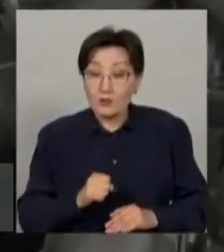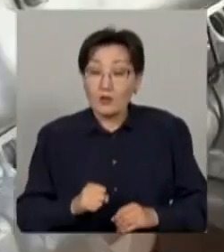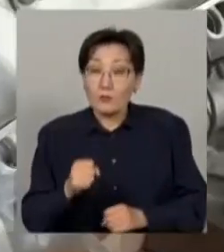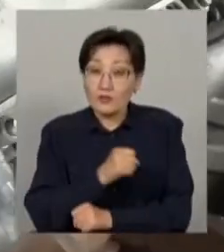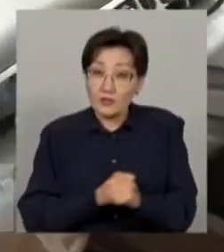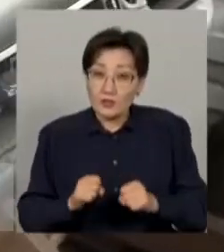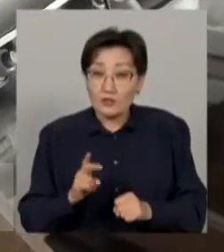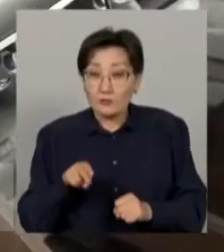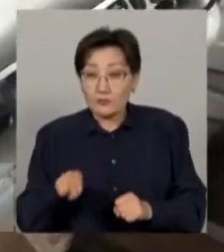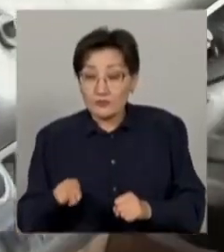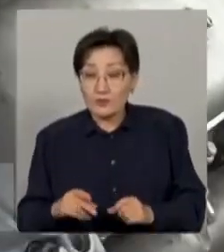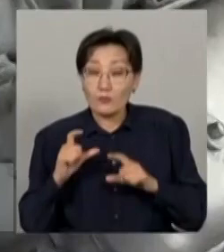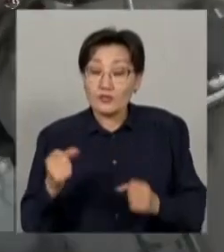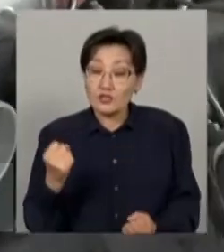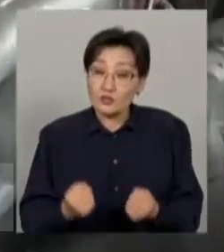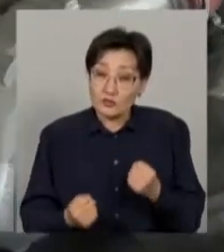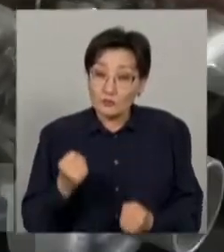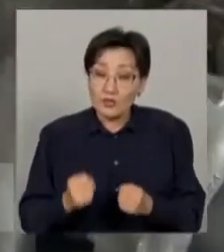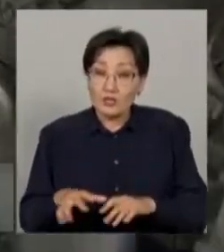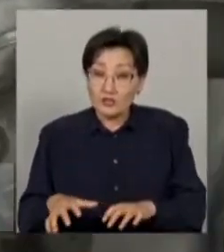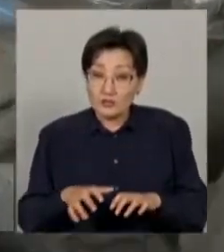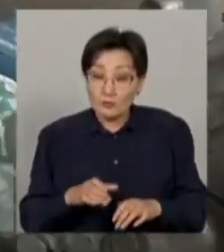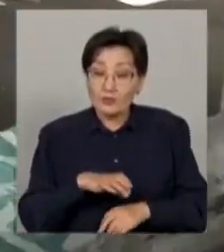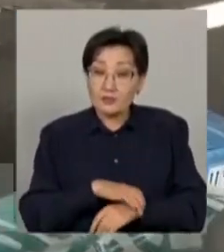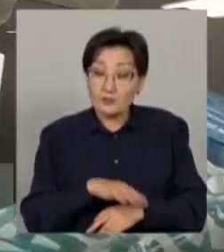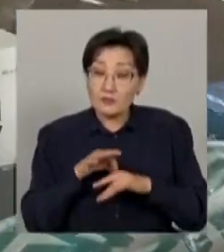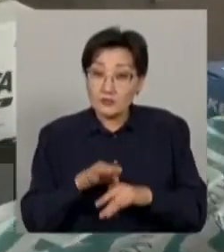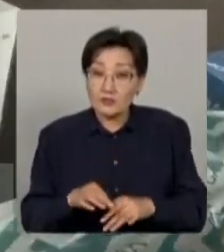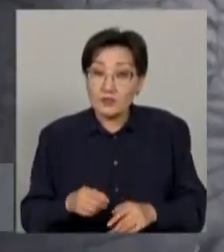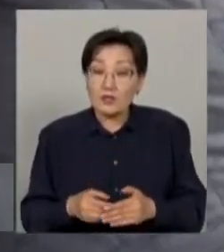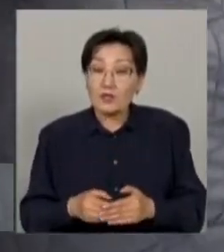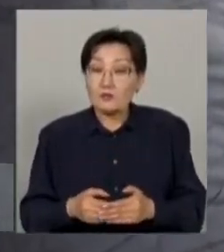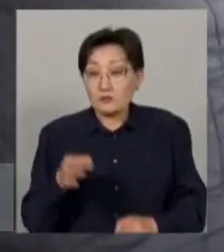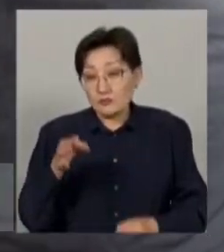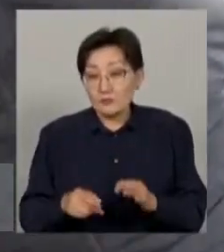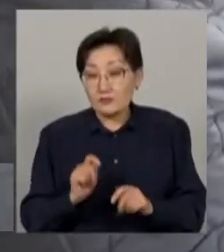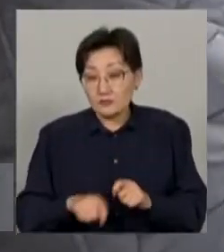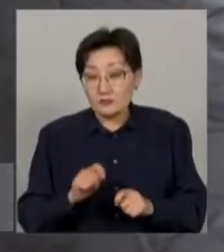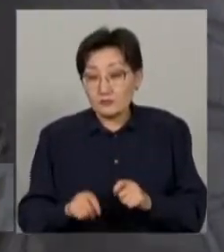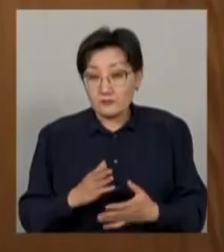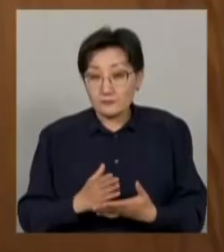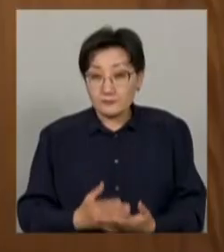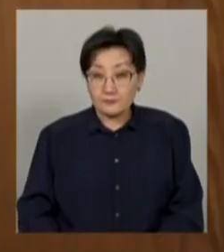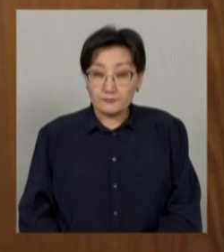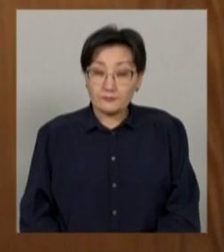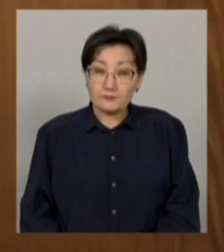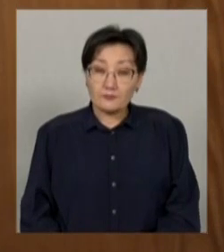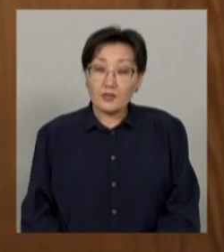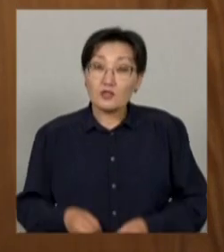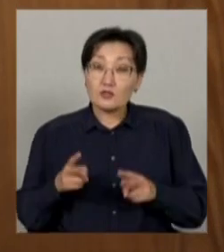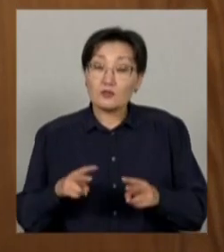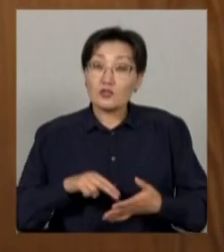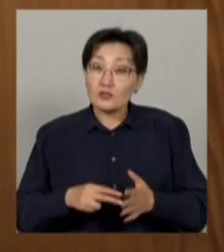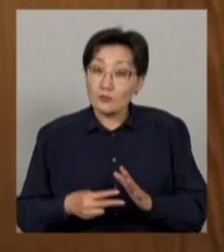двигатели и КПП на грузовые автомашины изъяты. По факту ведется досудебное расследование. Преступная